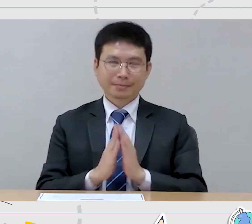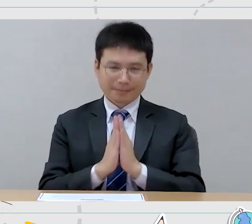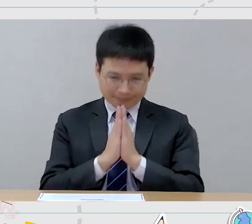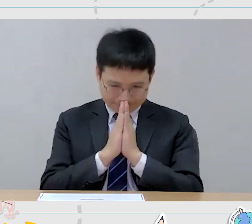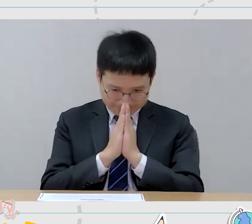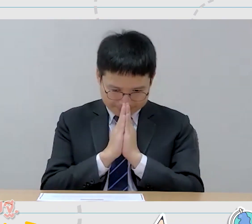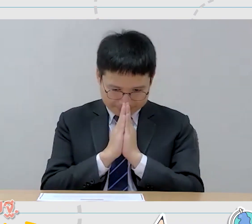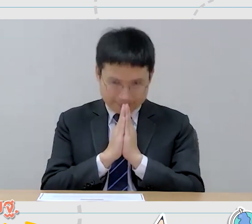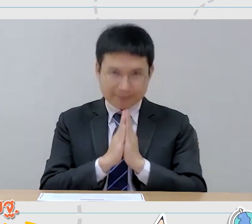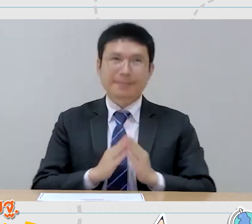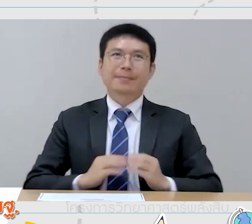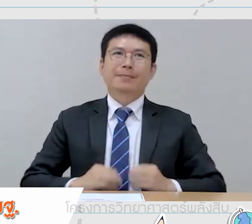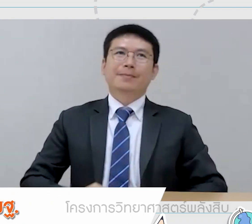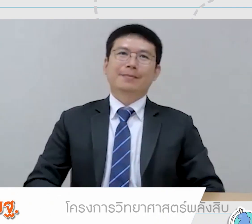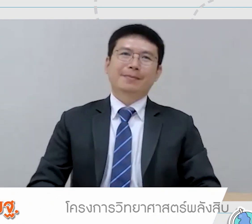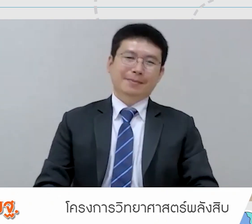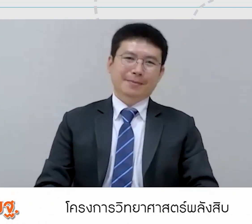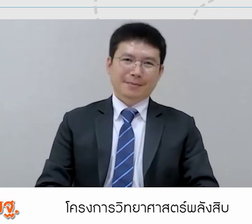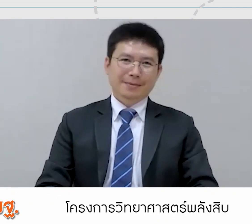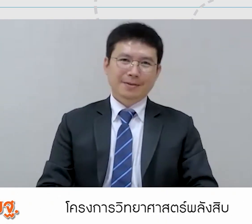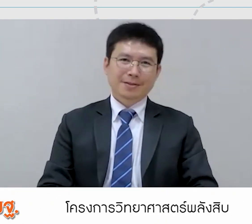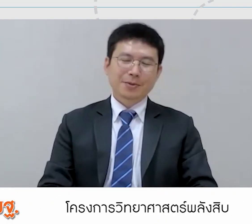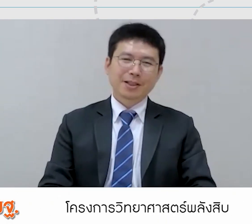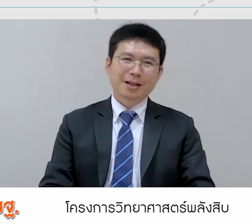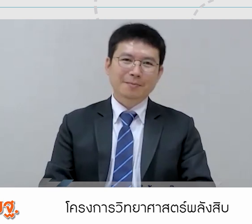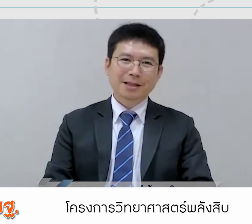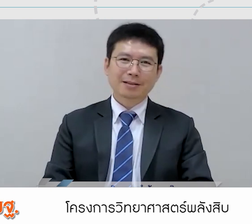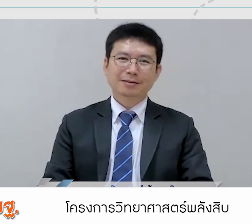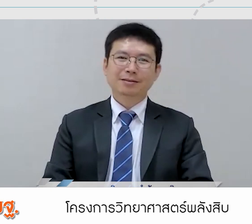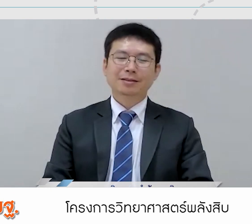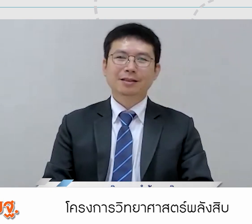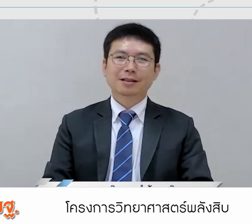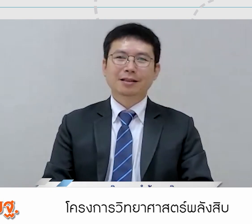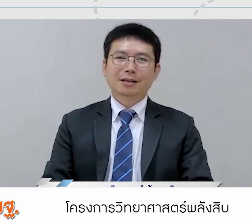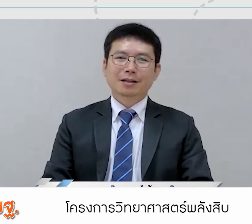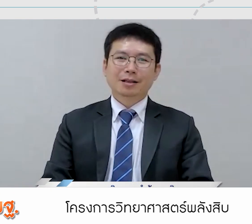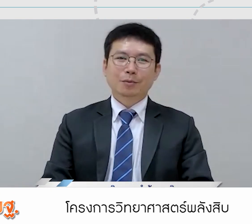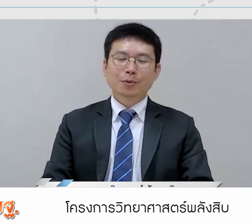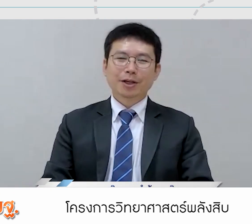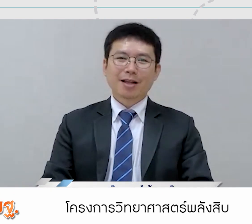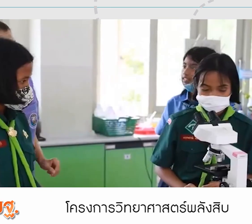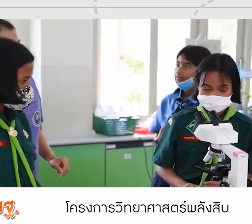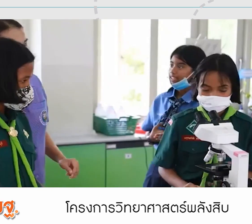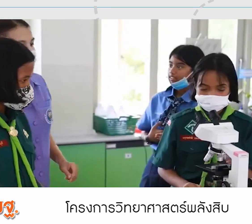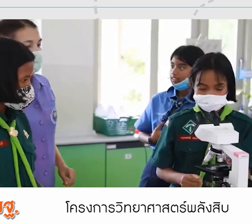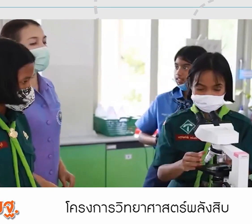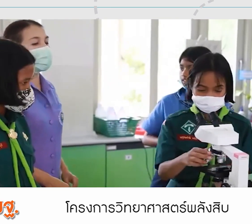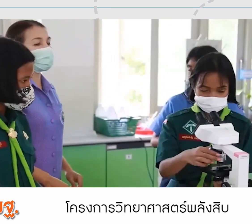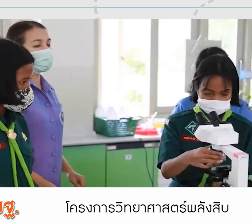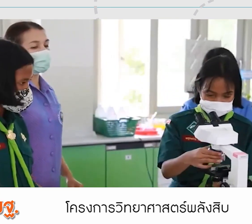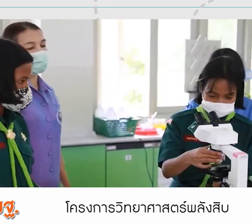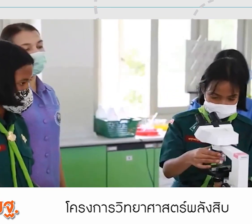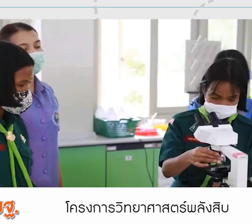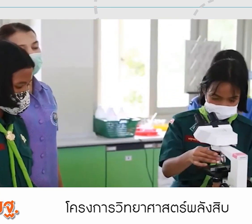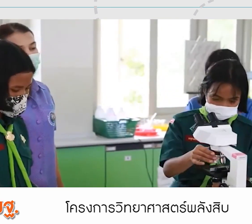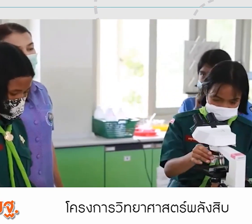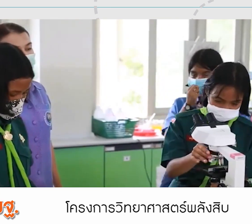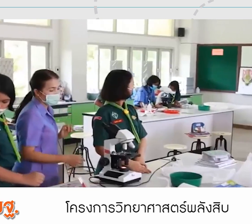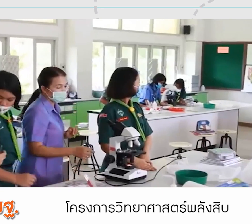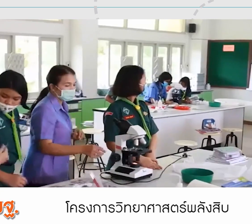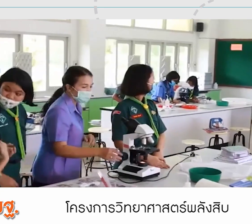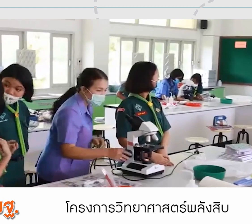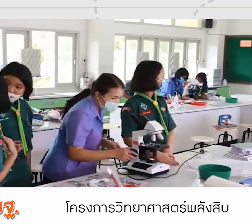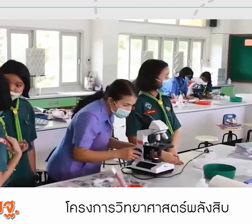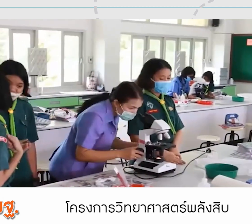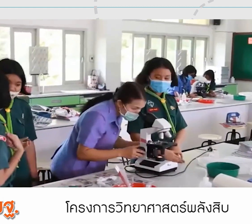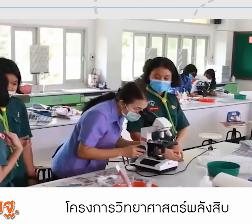าและพบกับดร.ภูริวัฒน์คำอ้ายกาวินผู้อำนวยการสำนักบริหารงานความเป็นเลิศด้านวิทยาศาสตร์ที่จะมาพูดคุยโครง